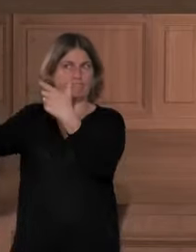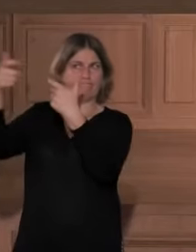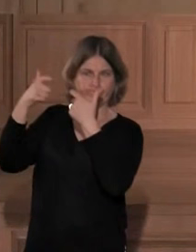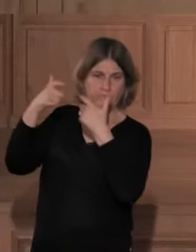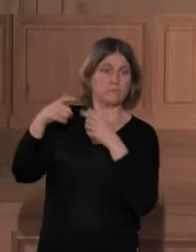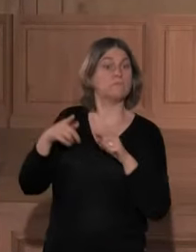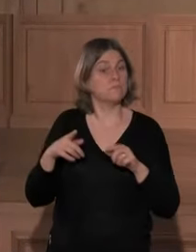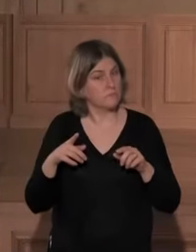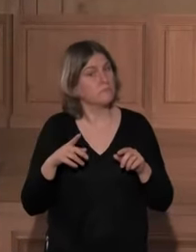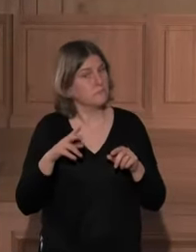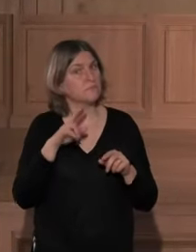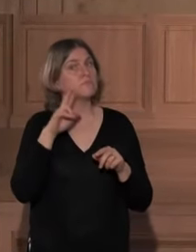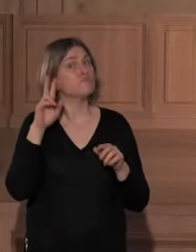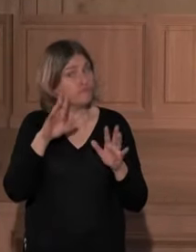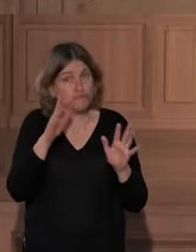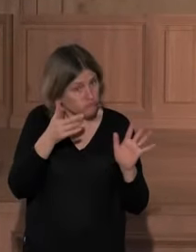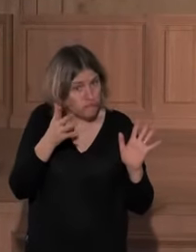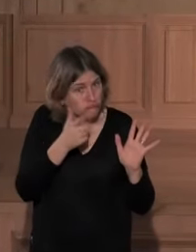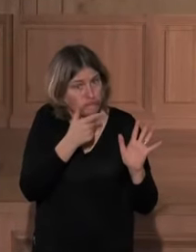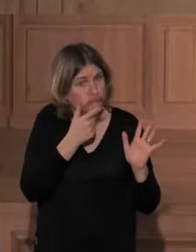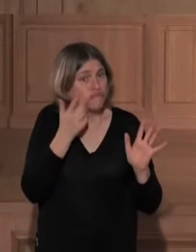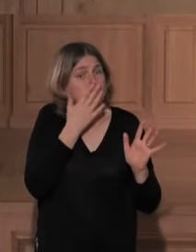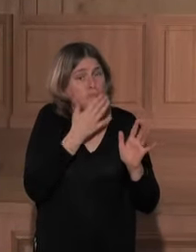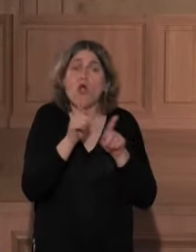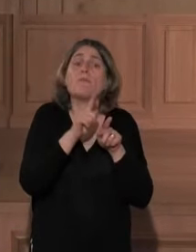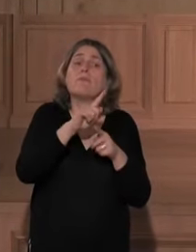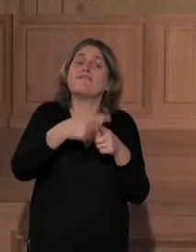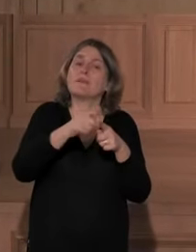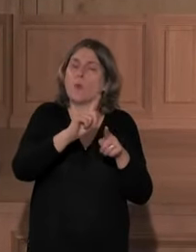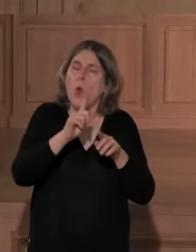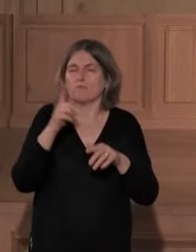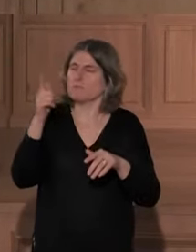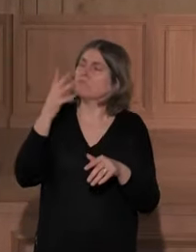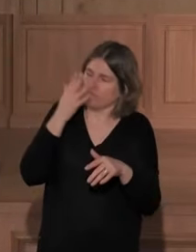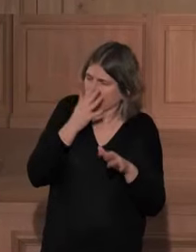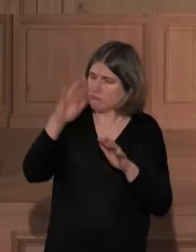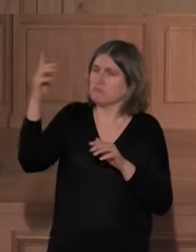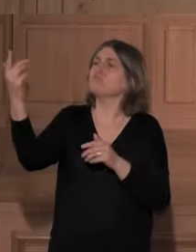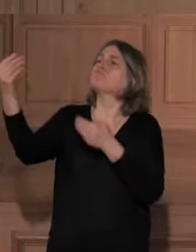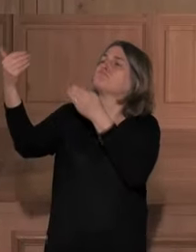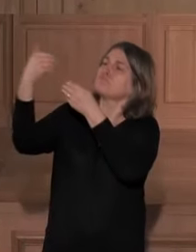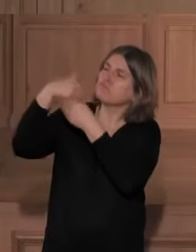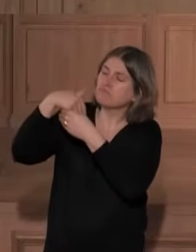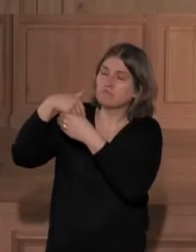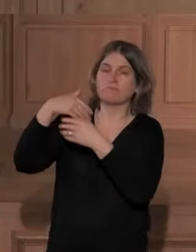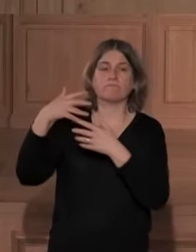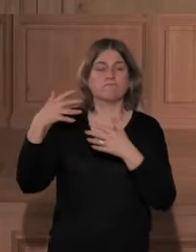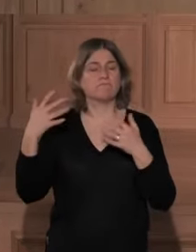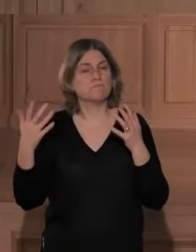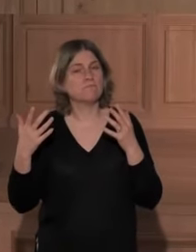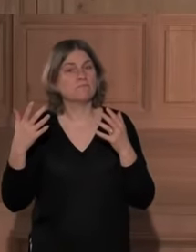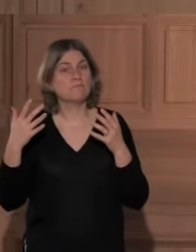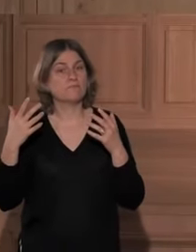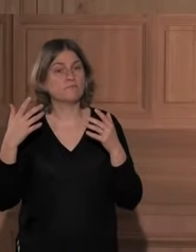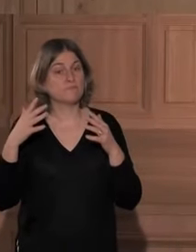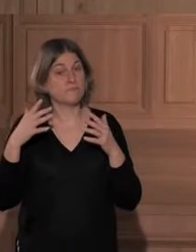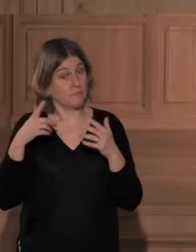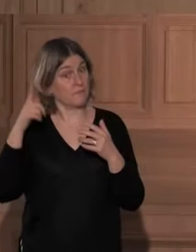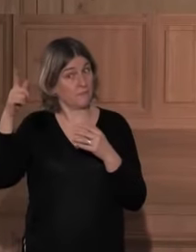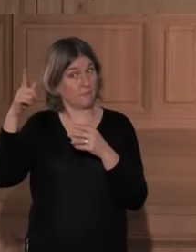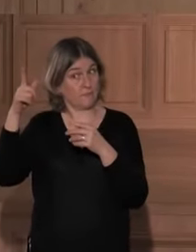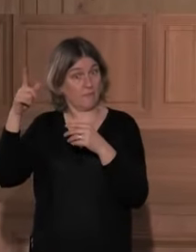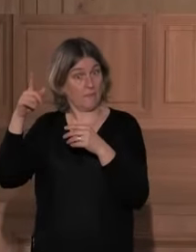film, très amicalement. Hein. Et puis, les inspections se sont avérées, finalement, se retourner contre